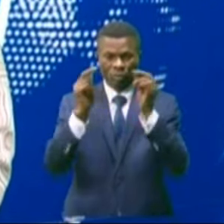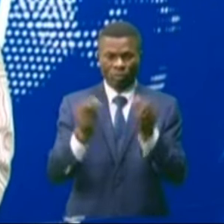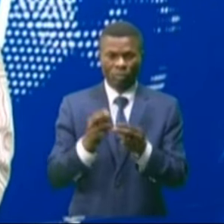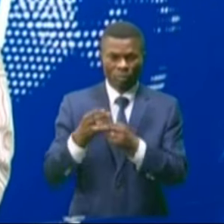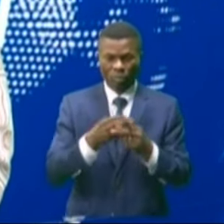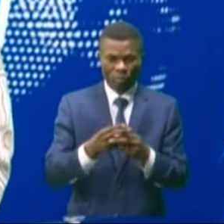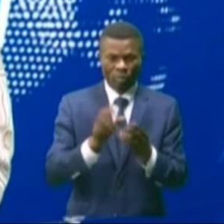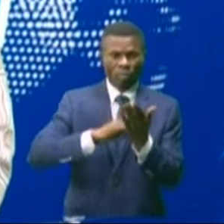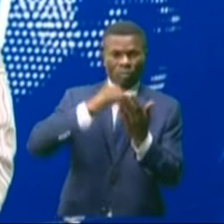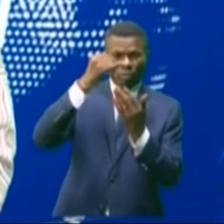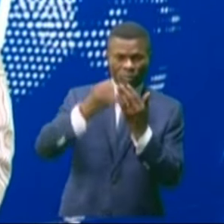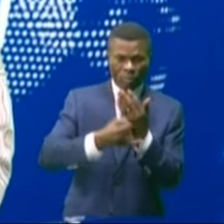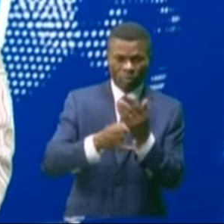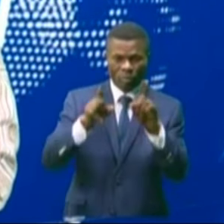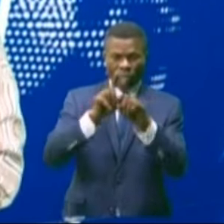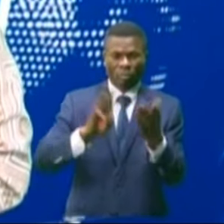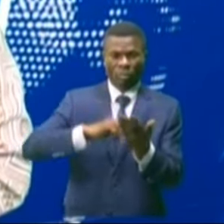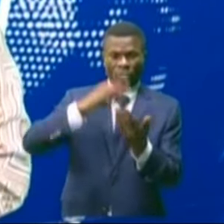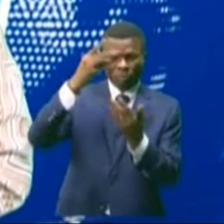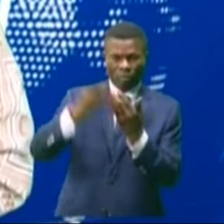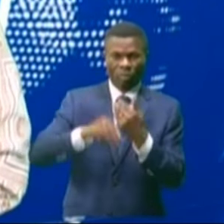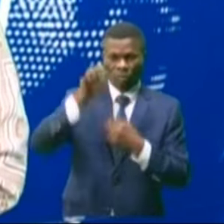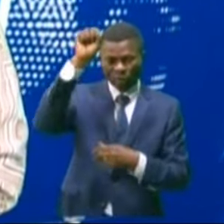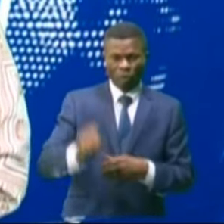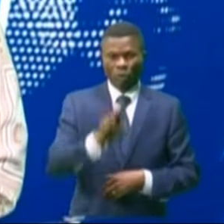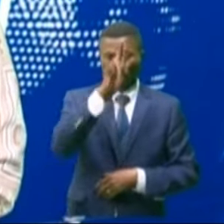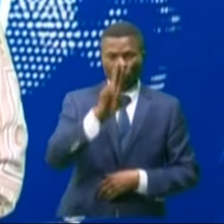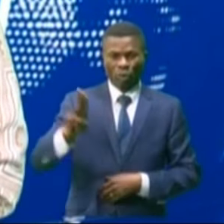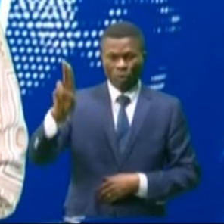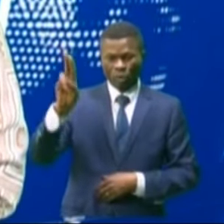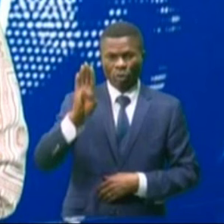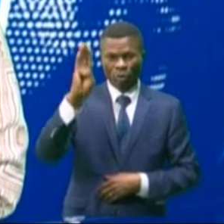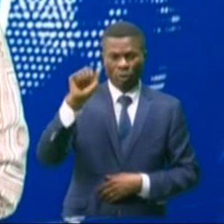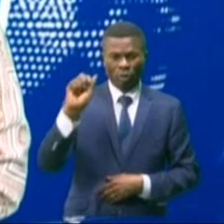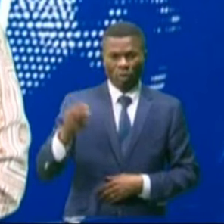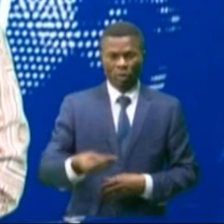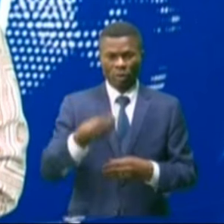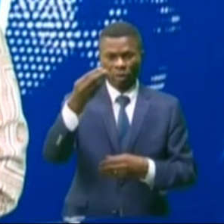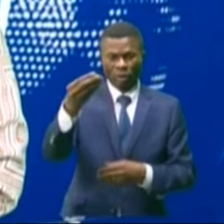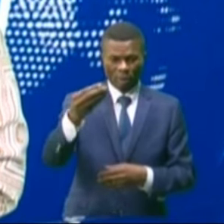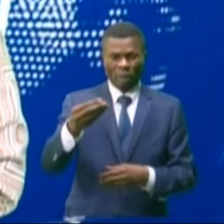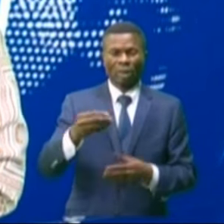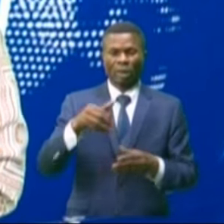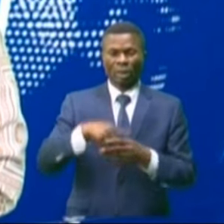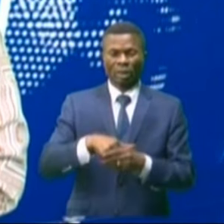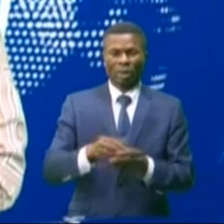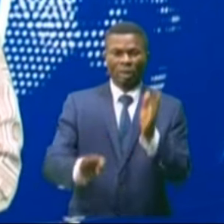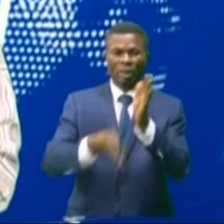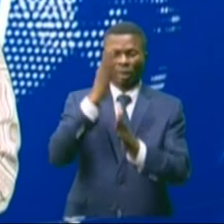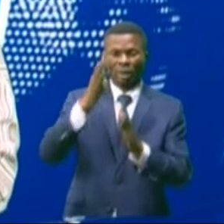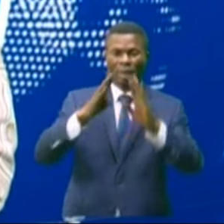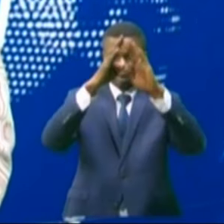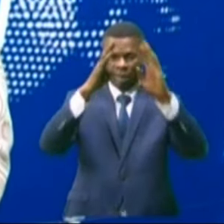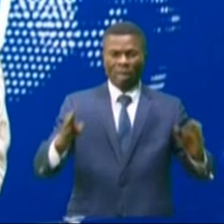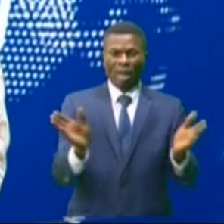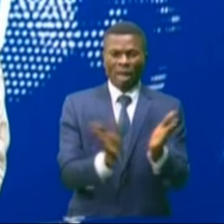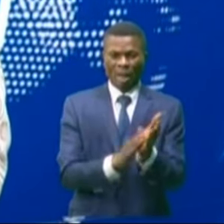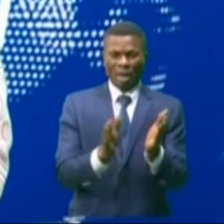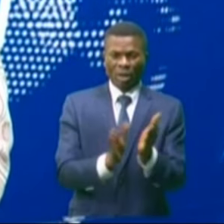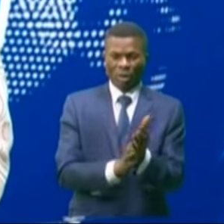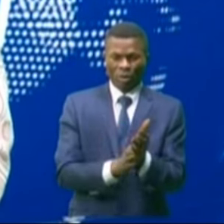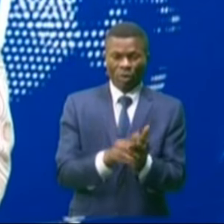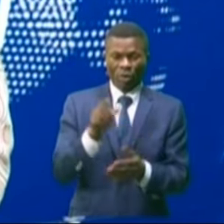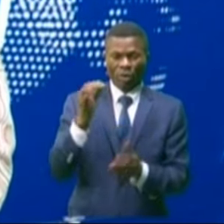de projets et de programmes Sud-Ubangi vient de procéder à la remise administrative de 14 bâtiments scolaires pour cette